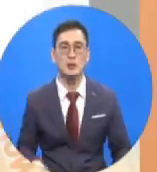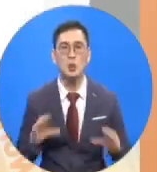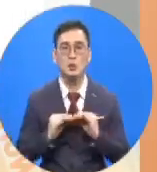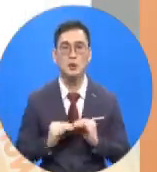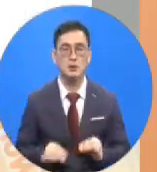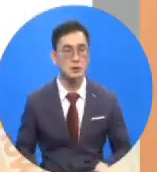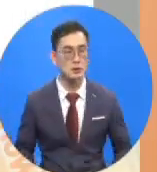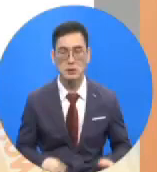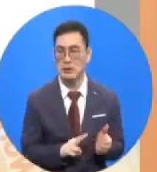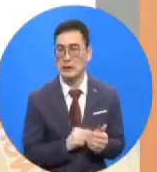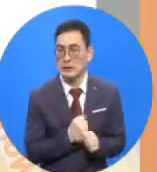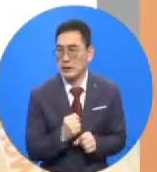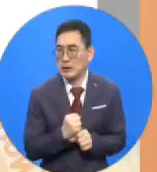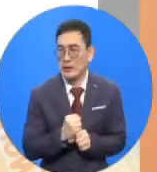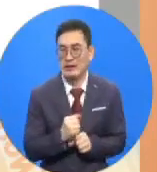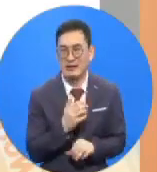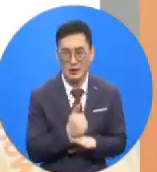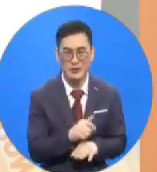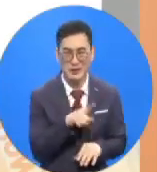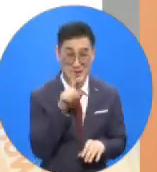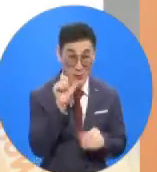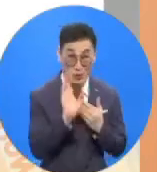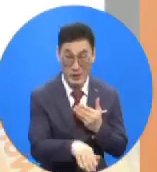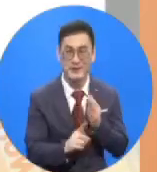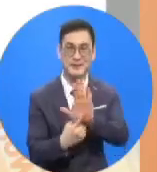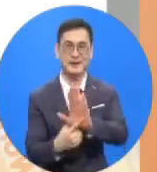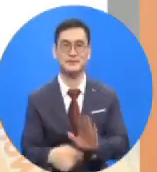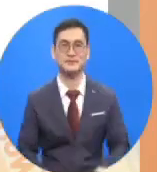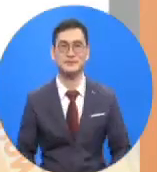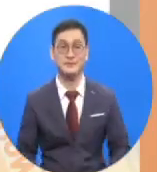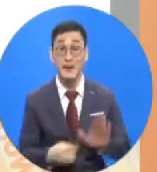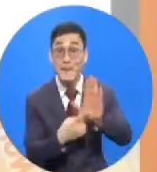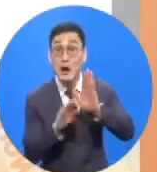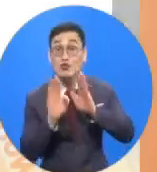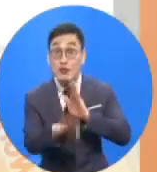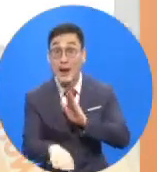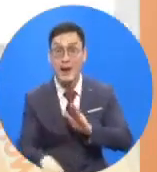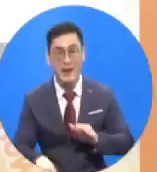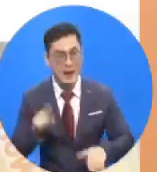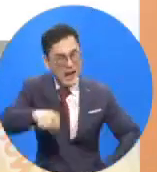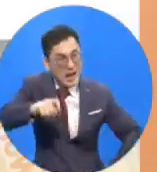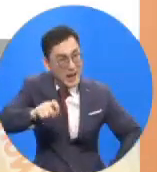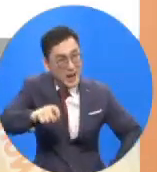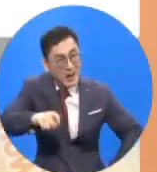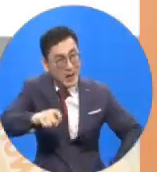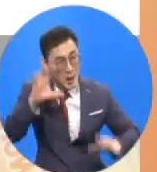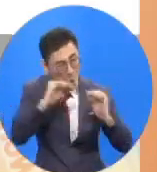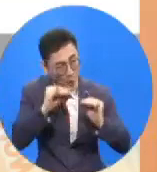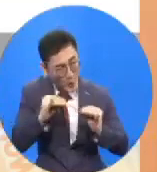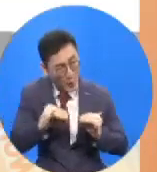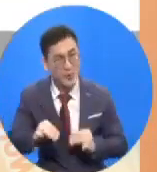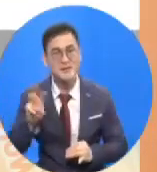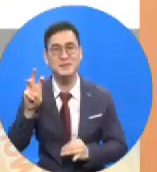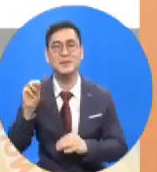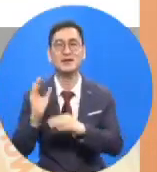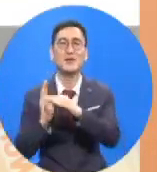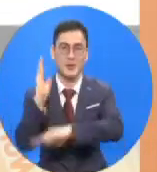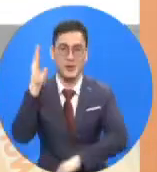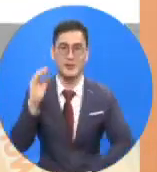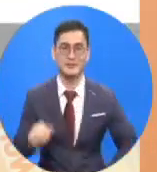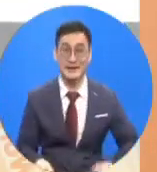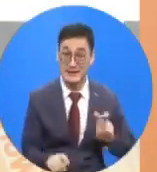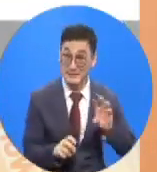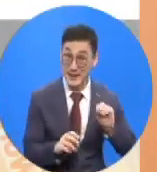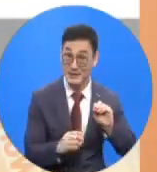오늘 벌써 30만원 넘기고 있습니다 그리고 20만을 넘기면 청와대가 또 답변 해야되는 룸이 있지 않습니까 그렇죠 그러면서 청와대가